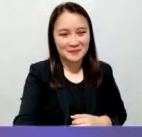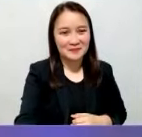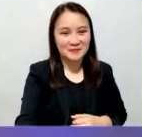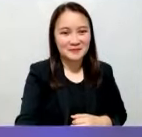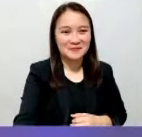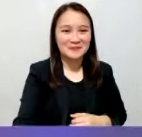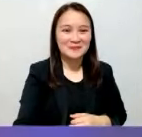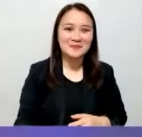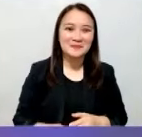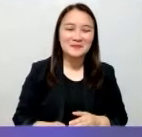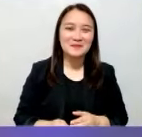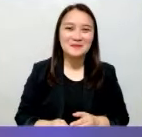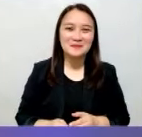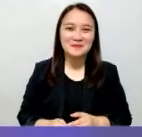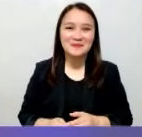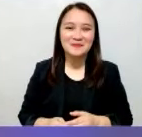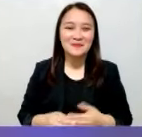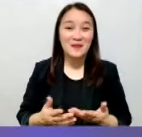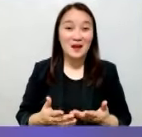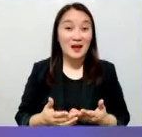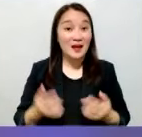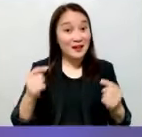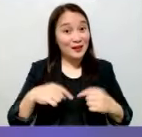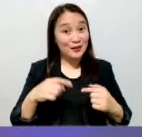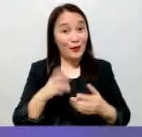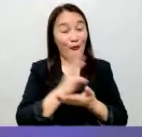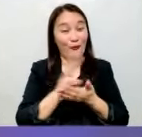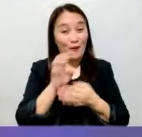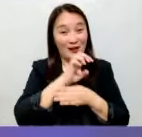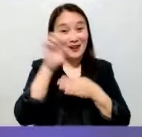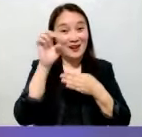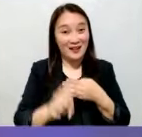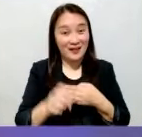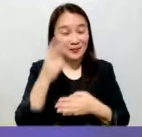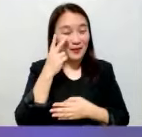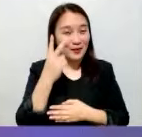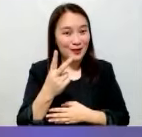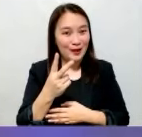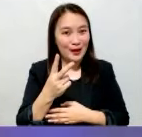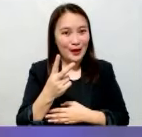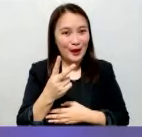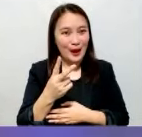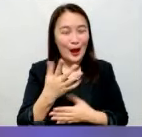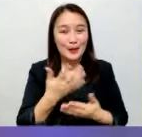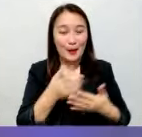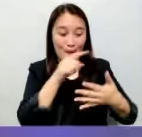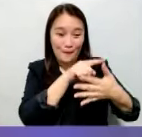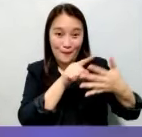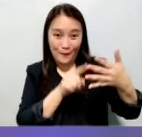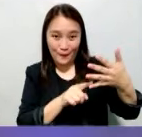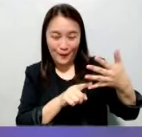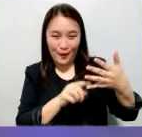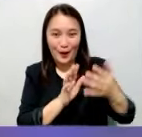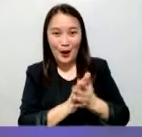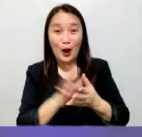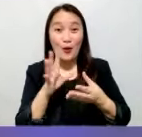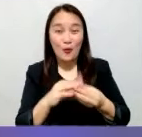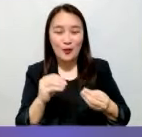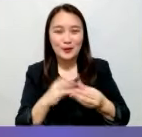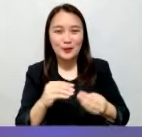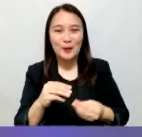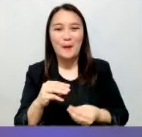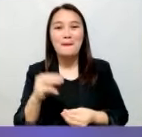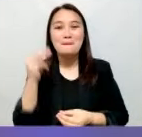extra chill ang peg dapat this weekend sa panonood ng inaabangang top 5 kwentong Mark Logan. Dahil kasama na riyan ang